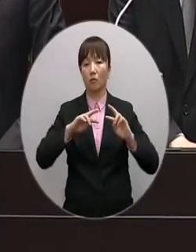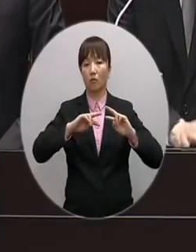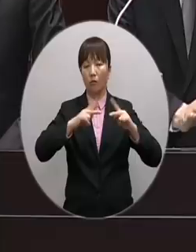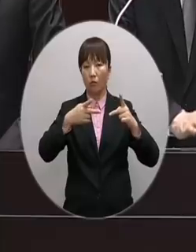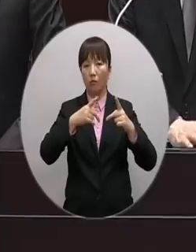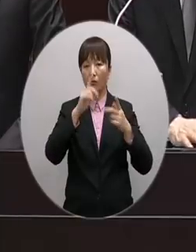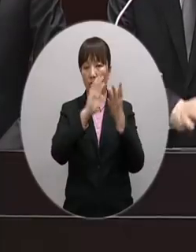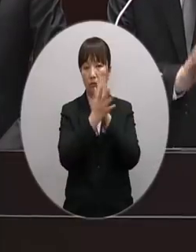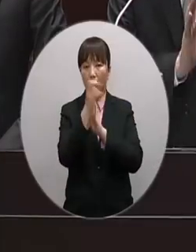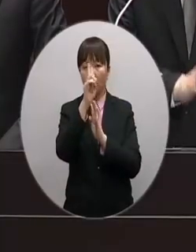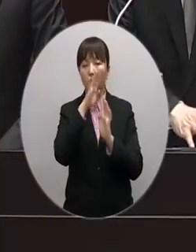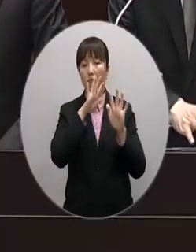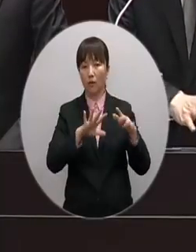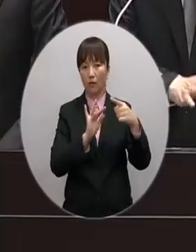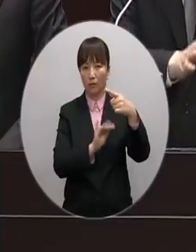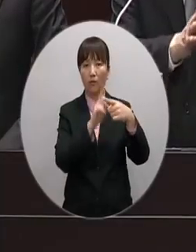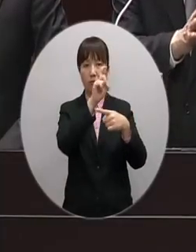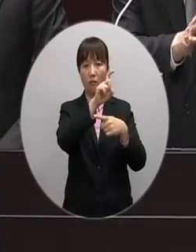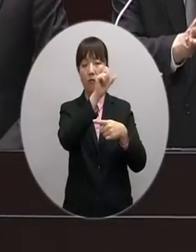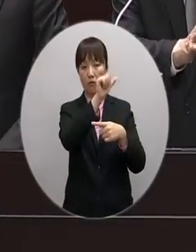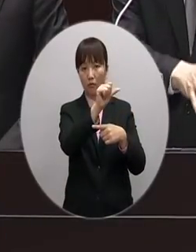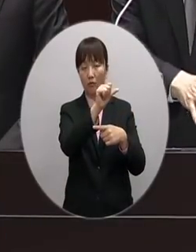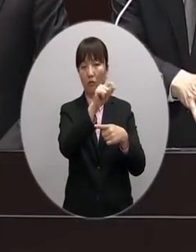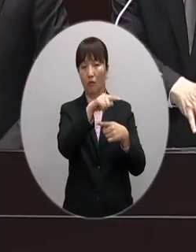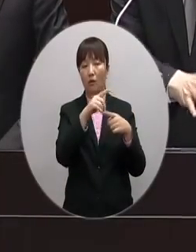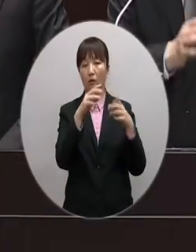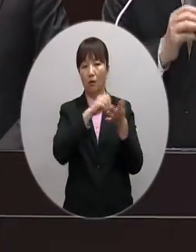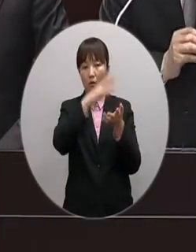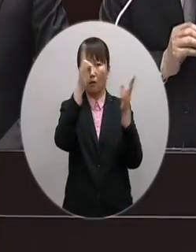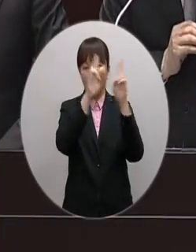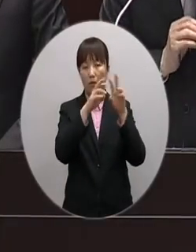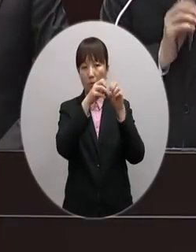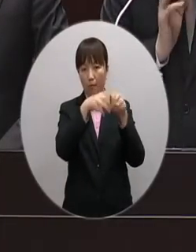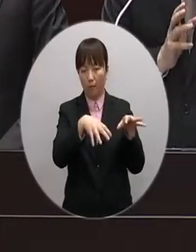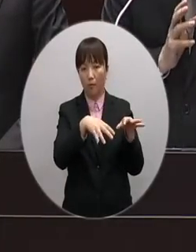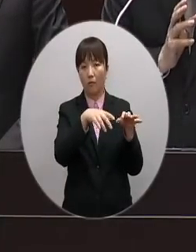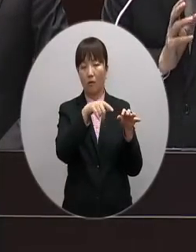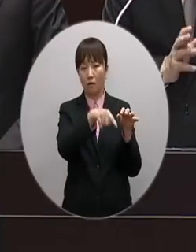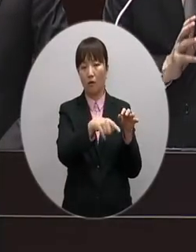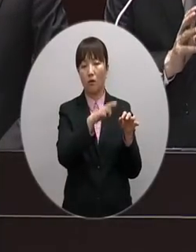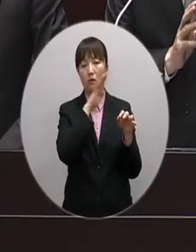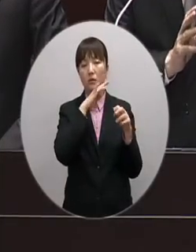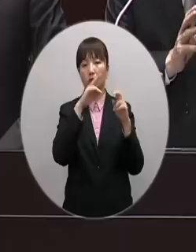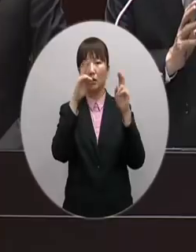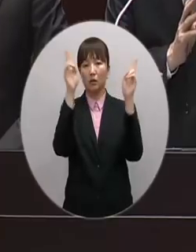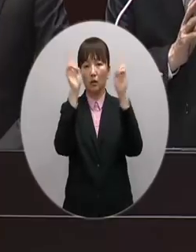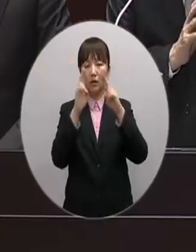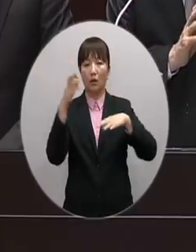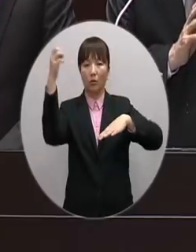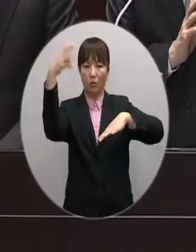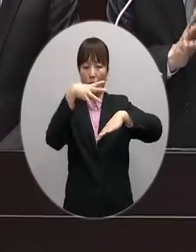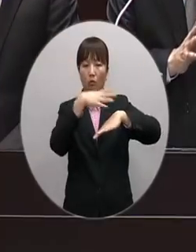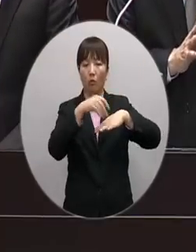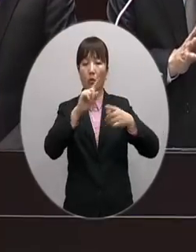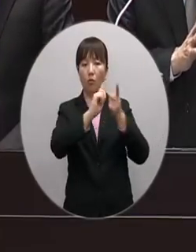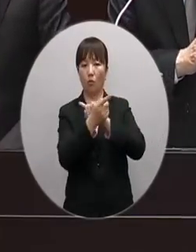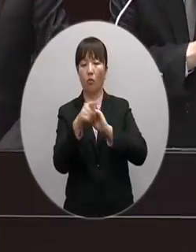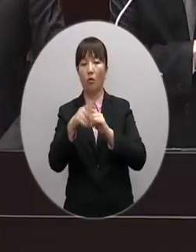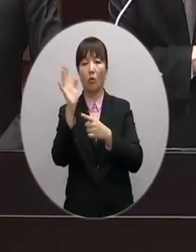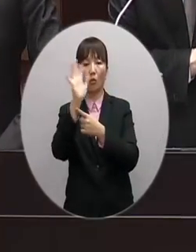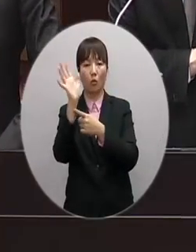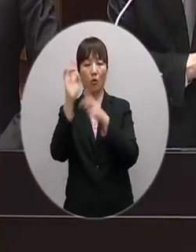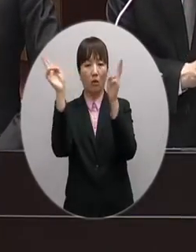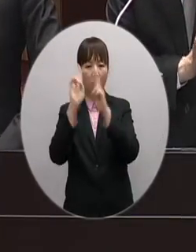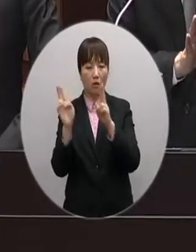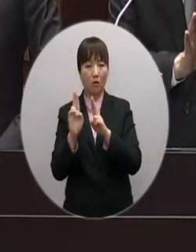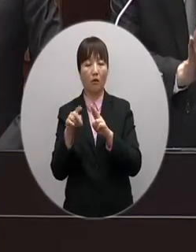的是什么呢？现在15%的核能发电是由我们的太阳能发电或是风力发电等